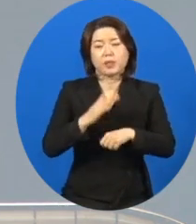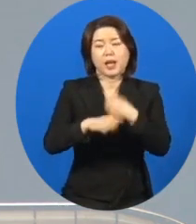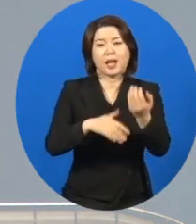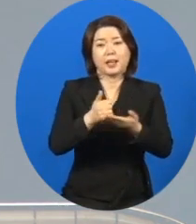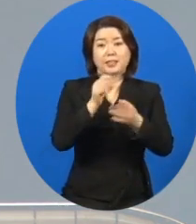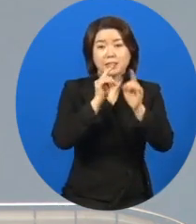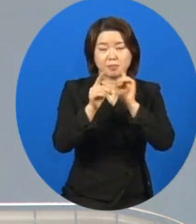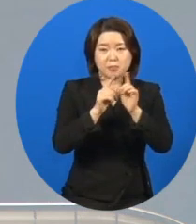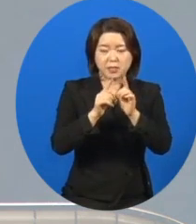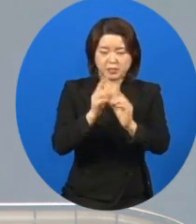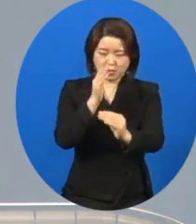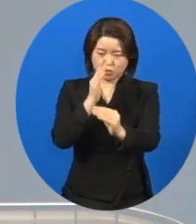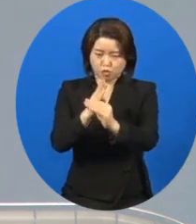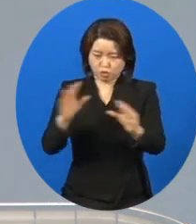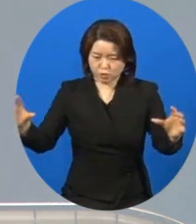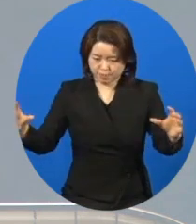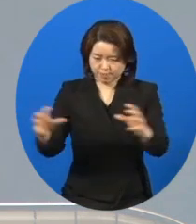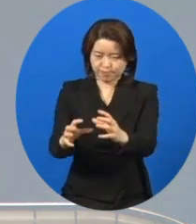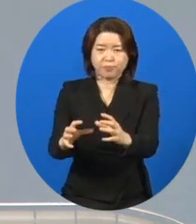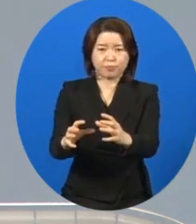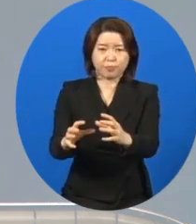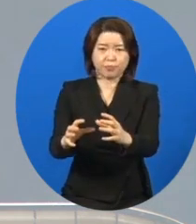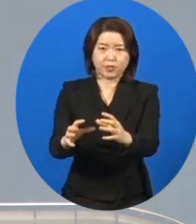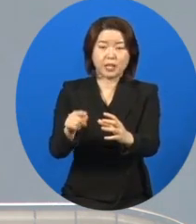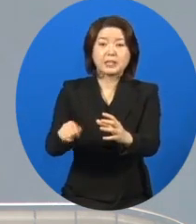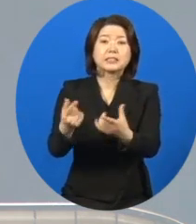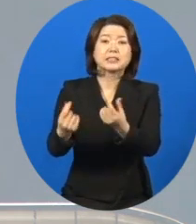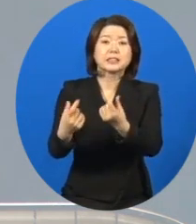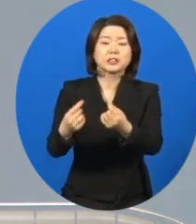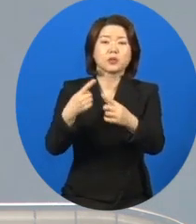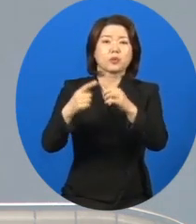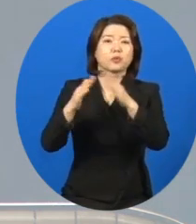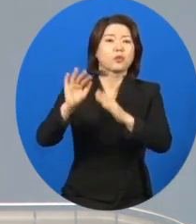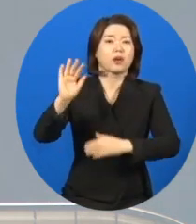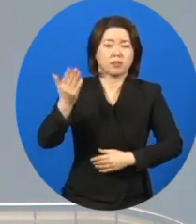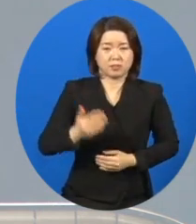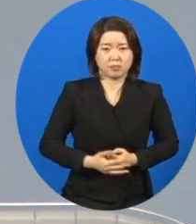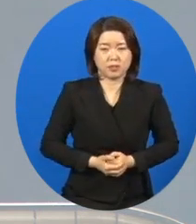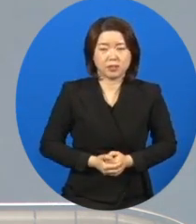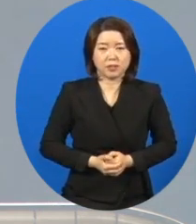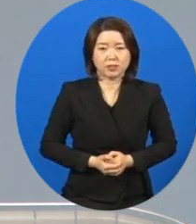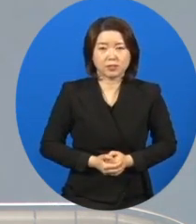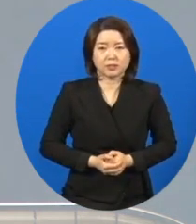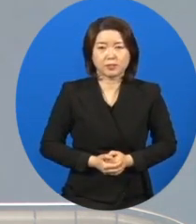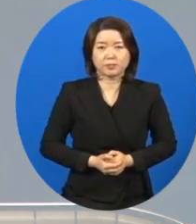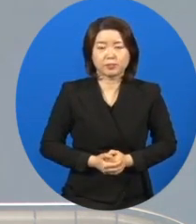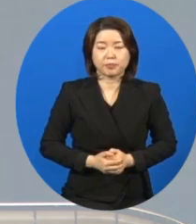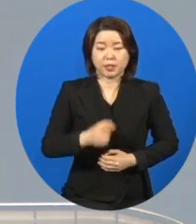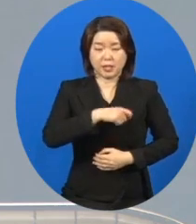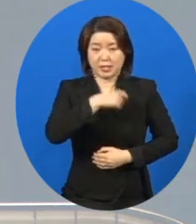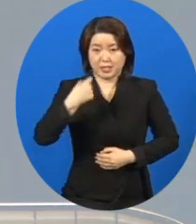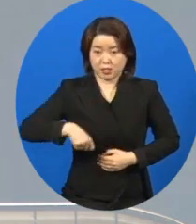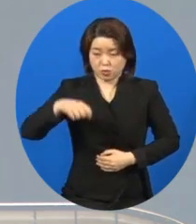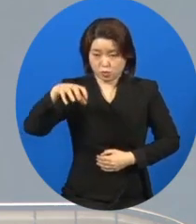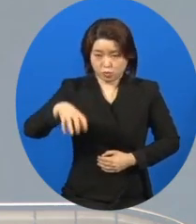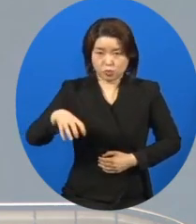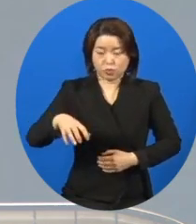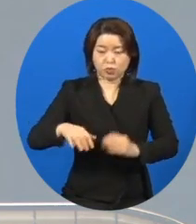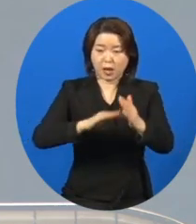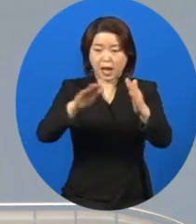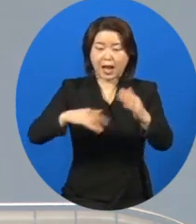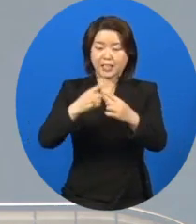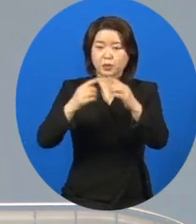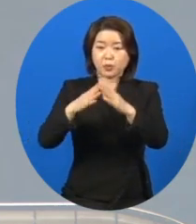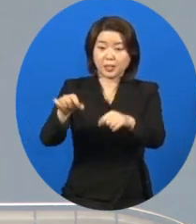말씀을 중심으로 하는 그런 교회가 되었어요. 중국 가정교회의 특징